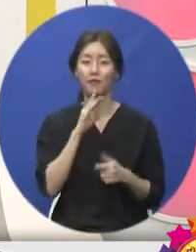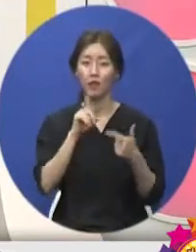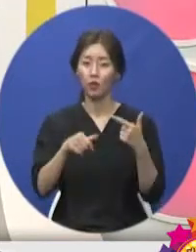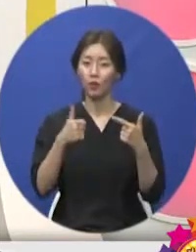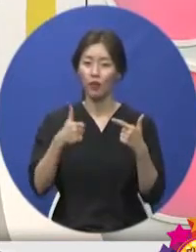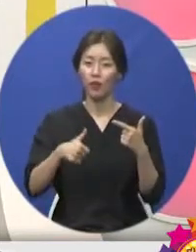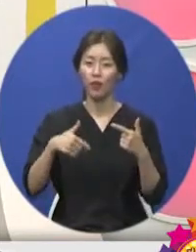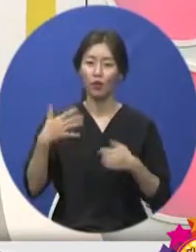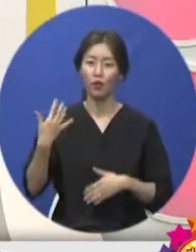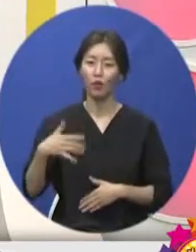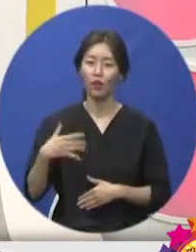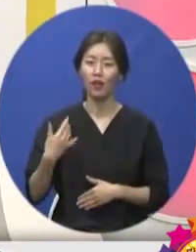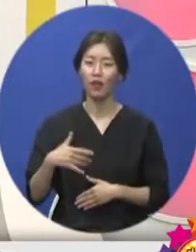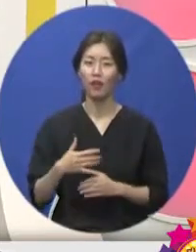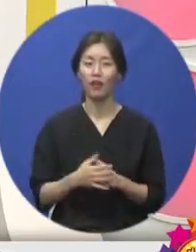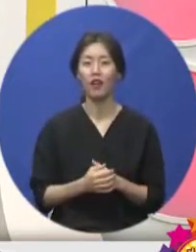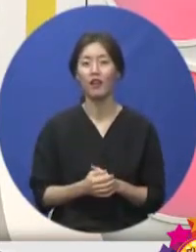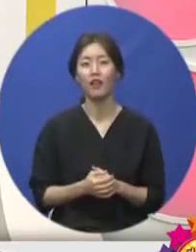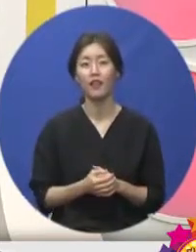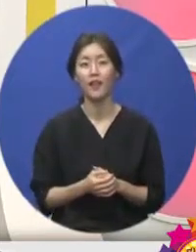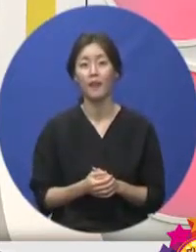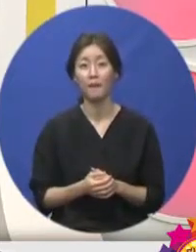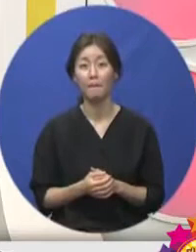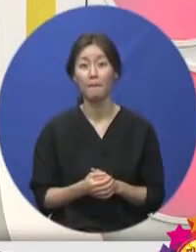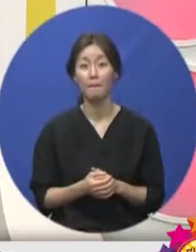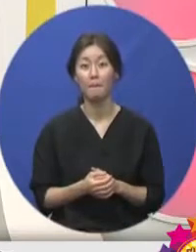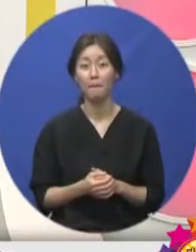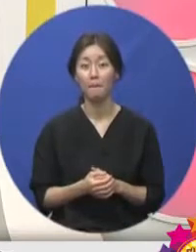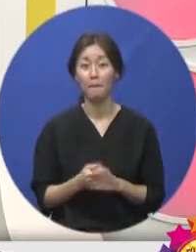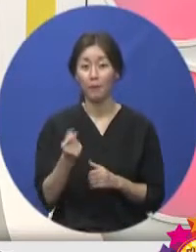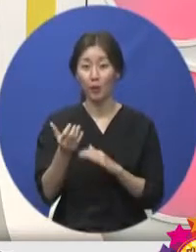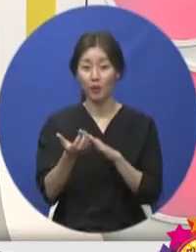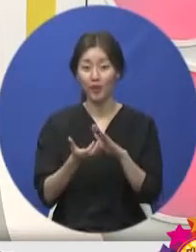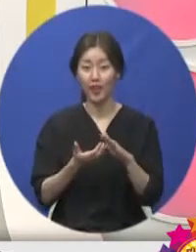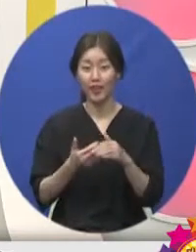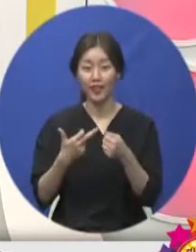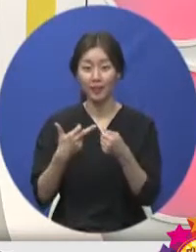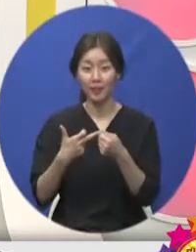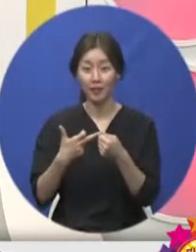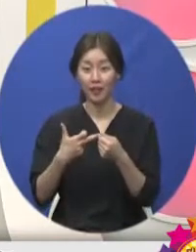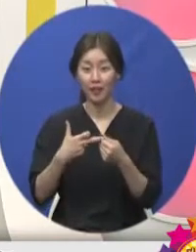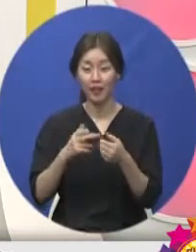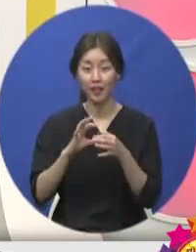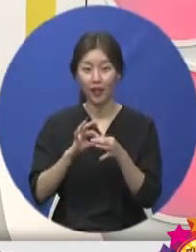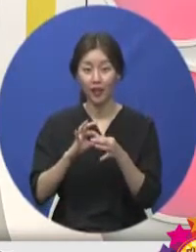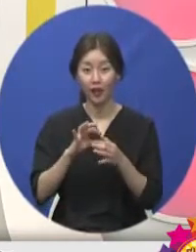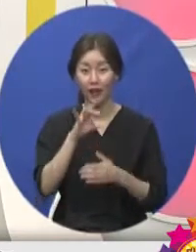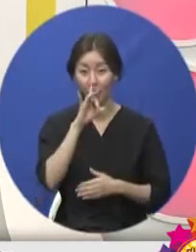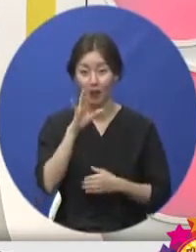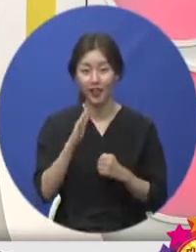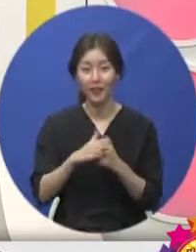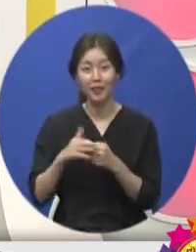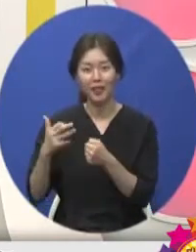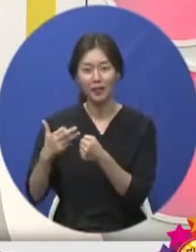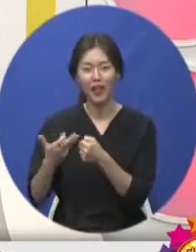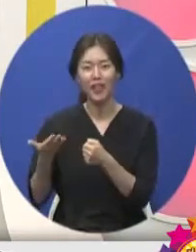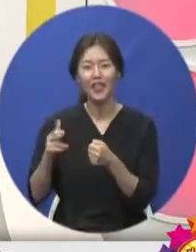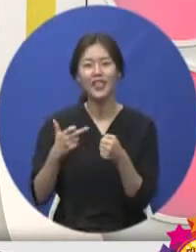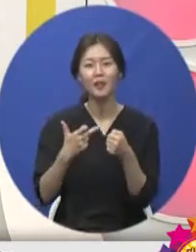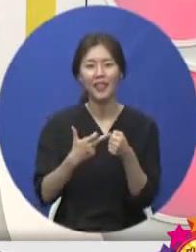월말개선 네. 좀 한 분 한 분 쭉쭉쭉 가고 있는데요. 네. 자 이제 좀 전에 17번이 연결이 안 돼서 18번으로 넘어갔는데 다시 네. 17번